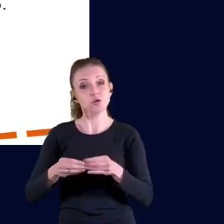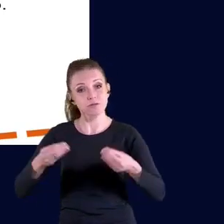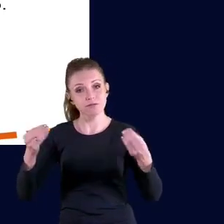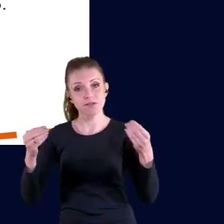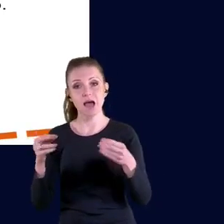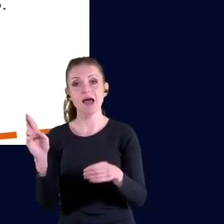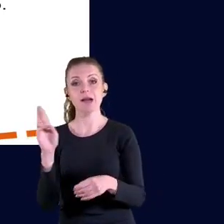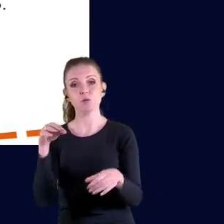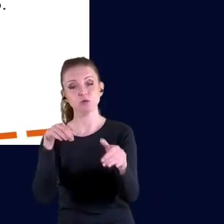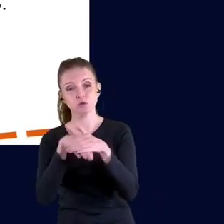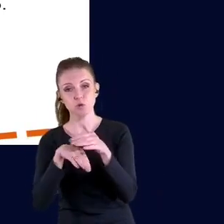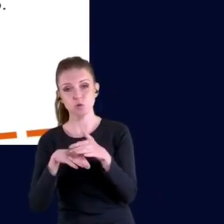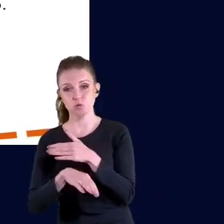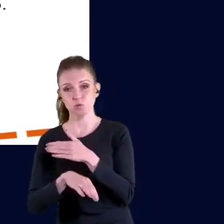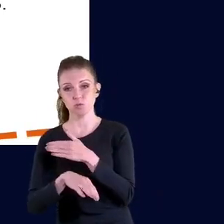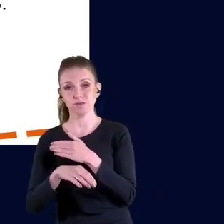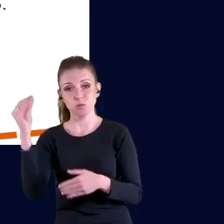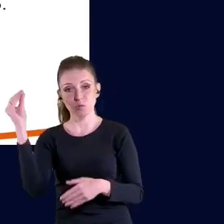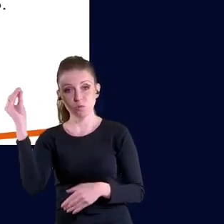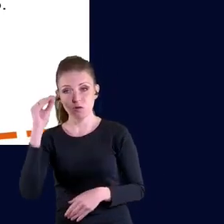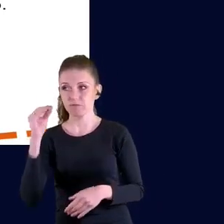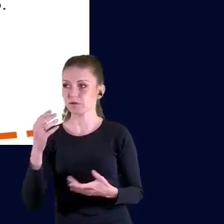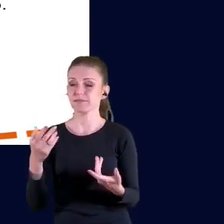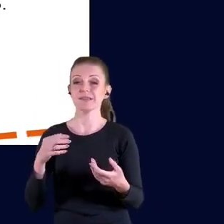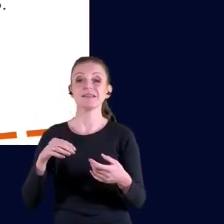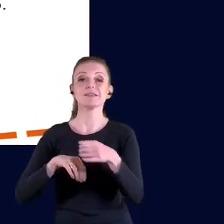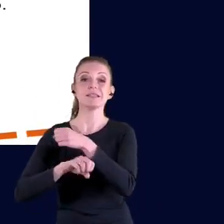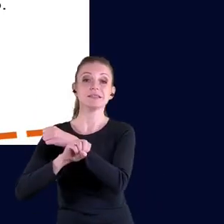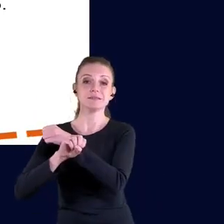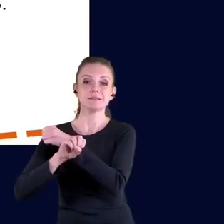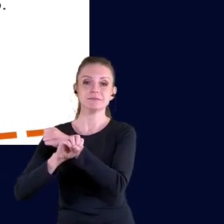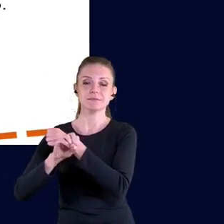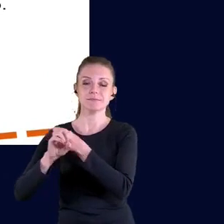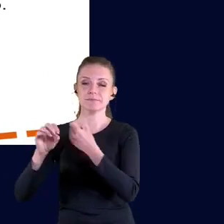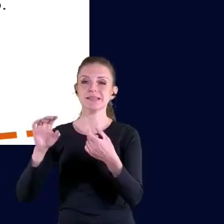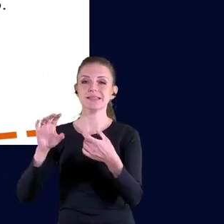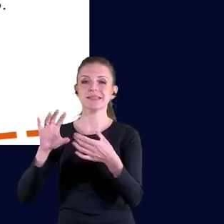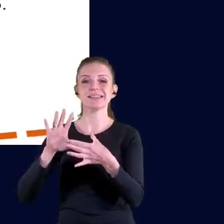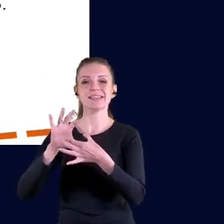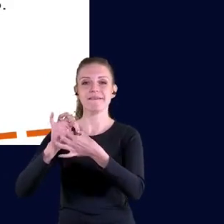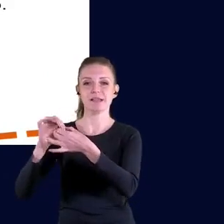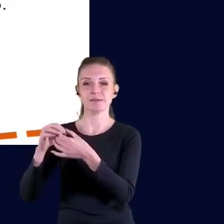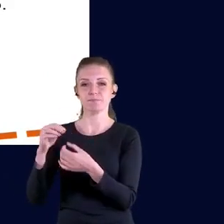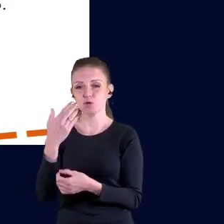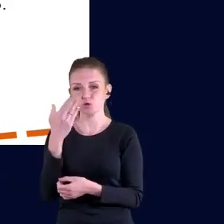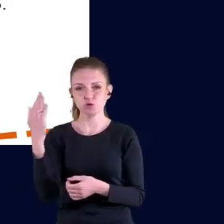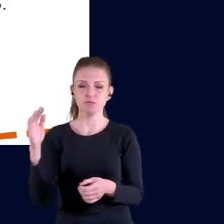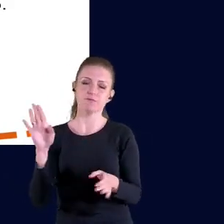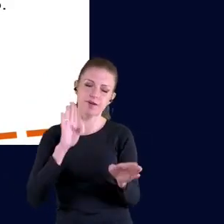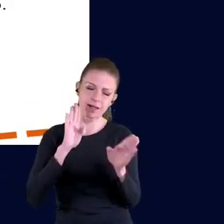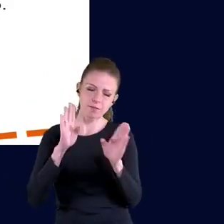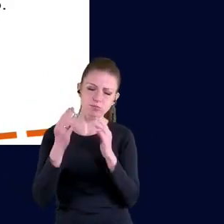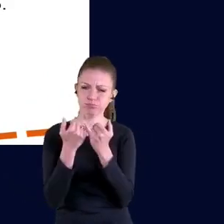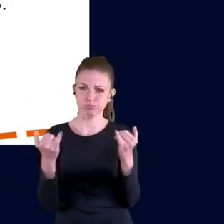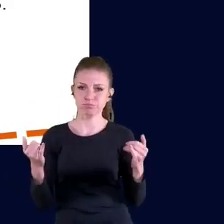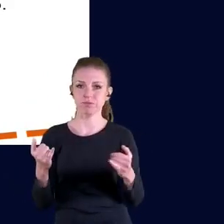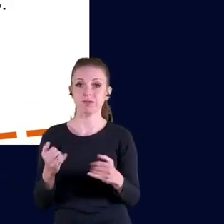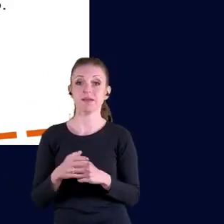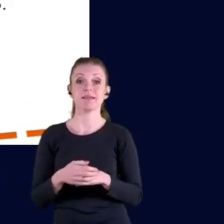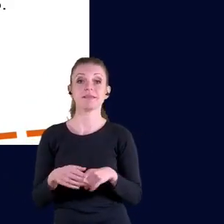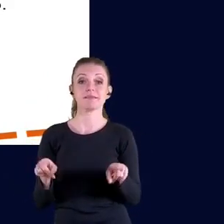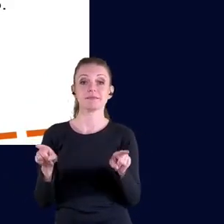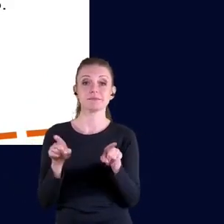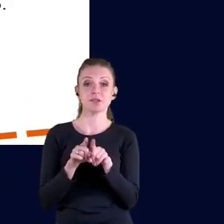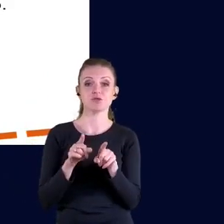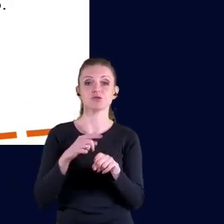naukowych promując wykorzystanie naukowych serwisów społecznościowych oraz narzędzi związanych z szeroko pojętą